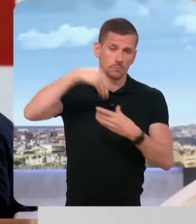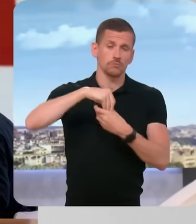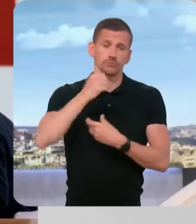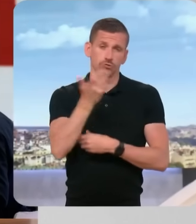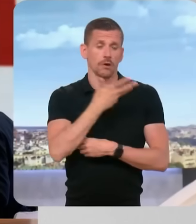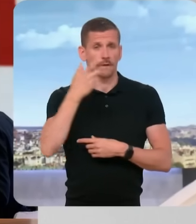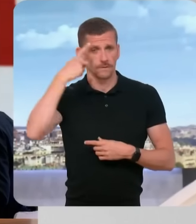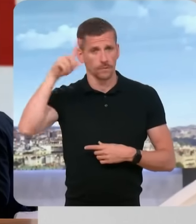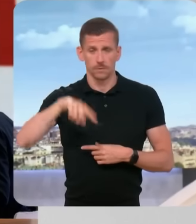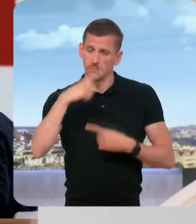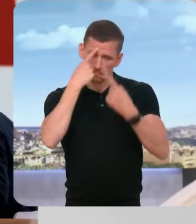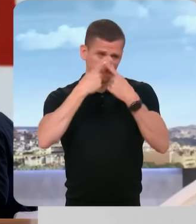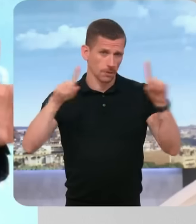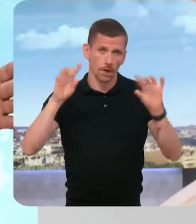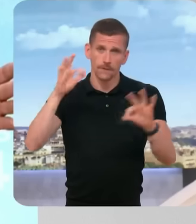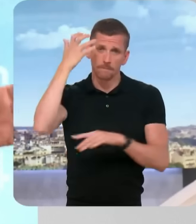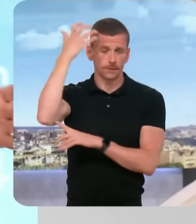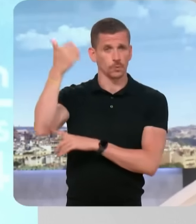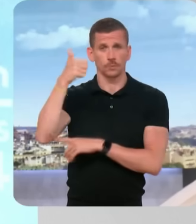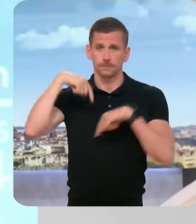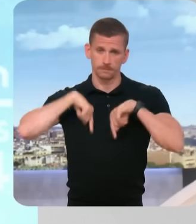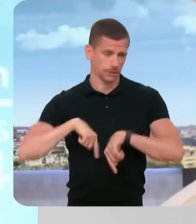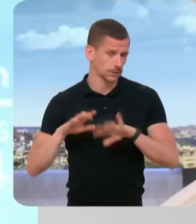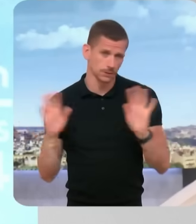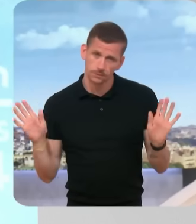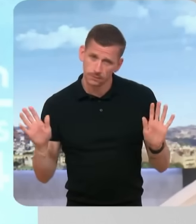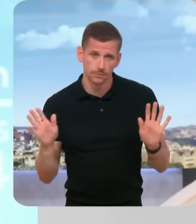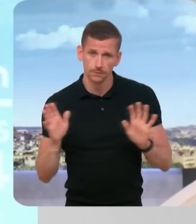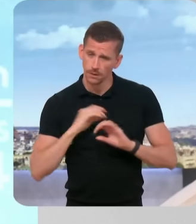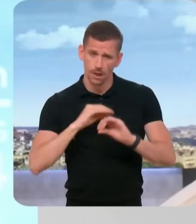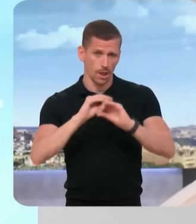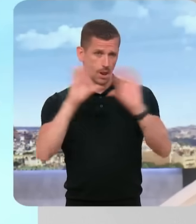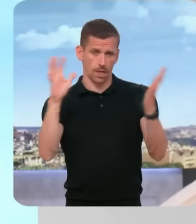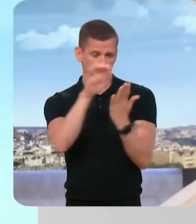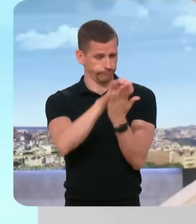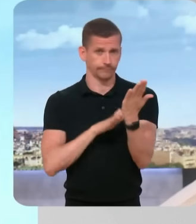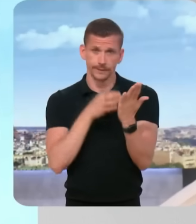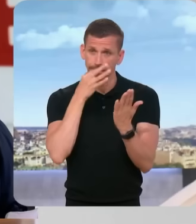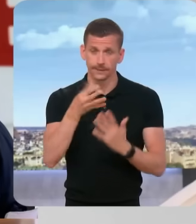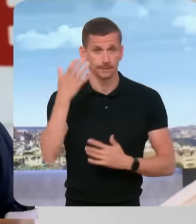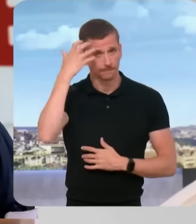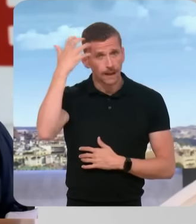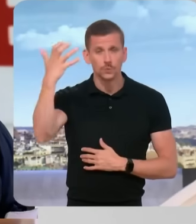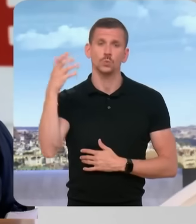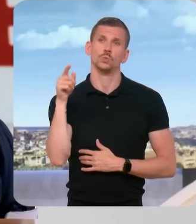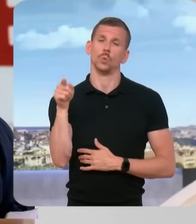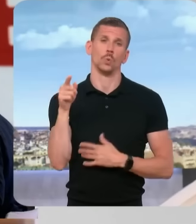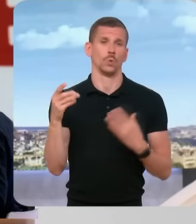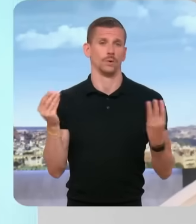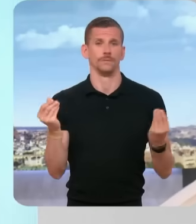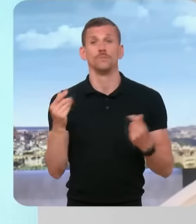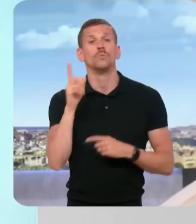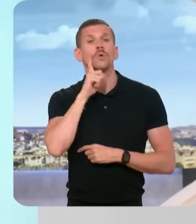personnes sur France 2 notamment, stables, dont moi d'ailleurs. Donc il a clairement mis les choses sur la table. Maintenant, pourquoi? Mais il ne s'exclut pas de ce poste non plus.